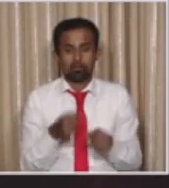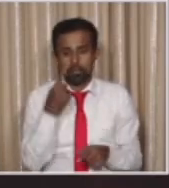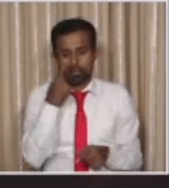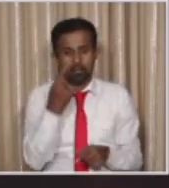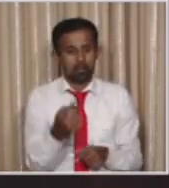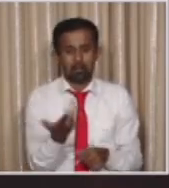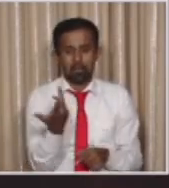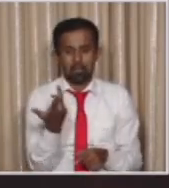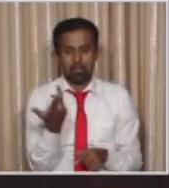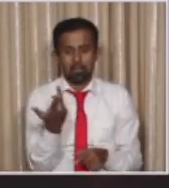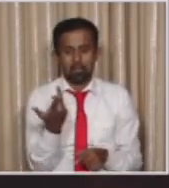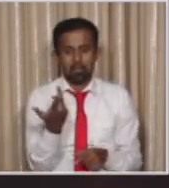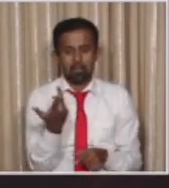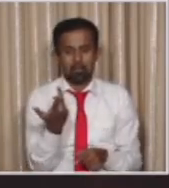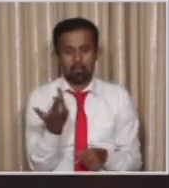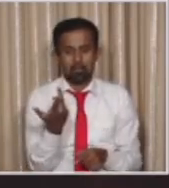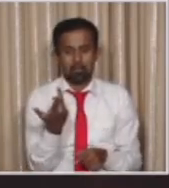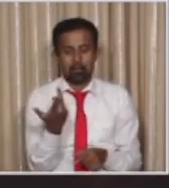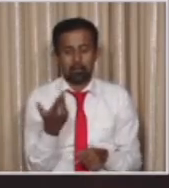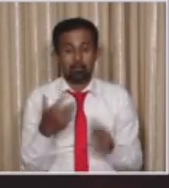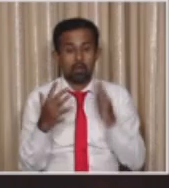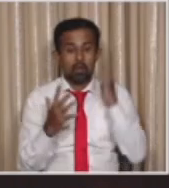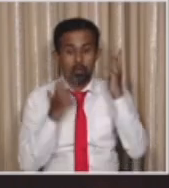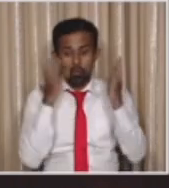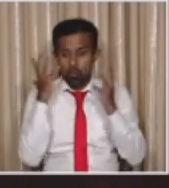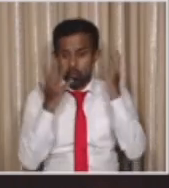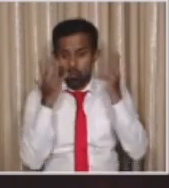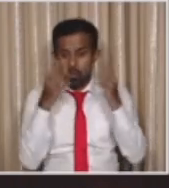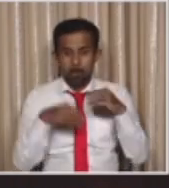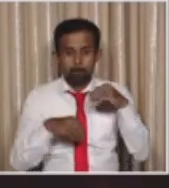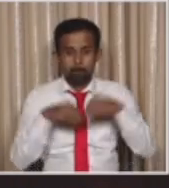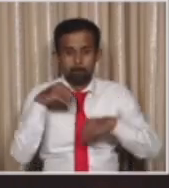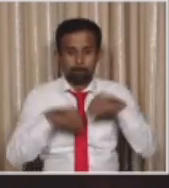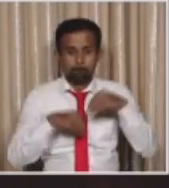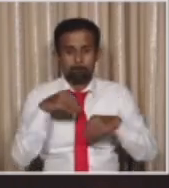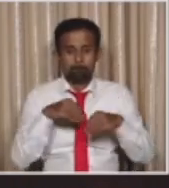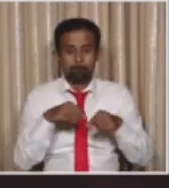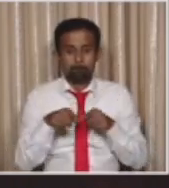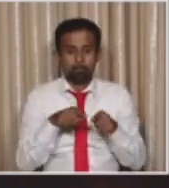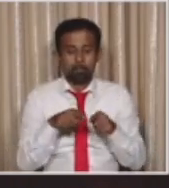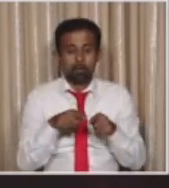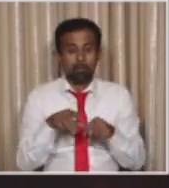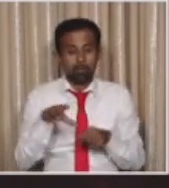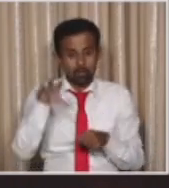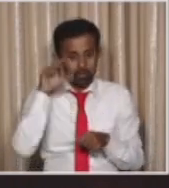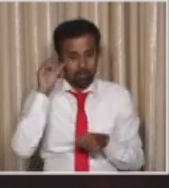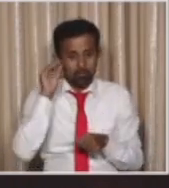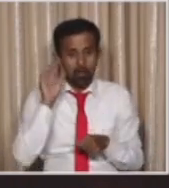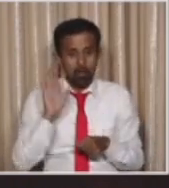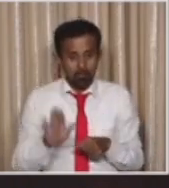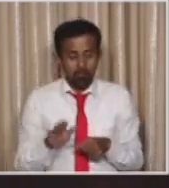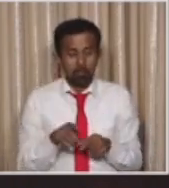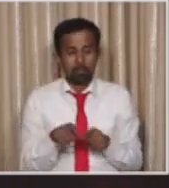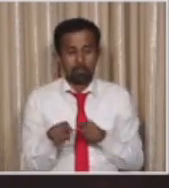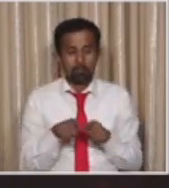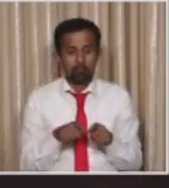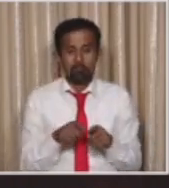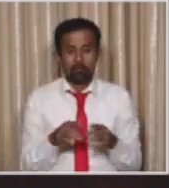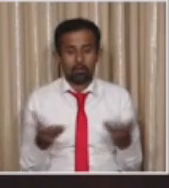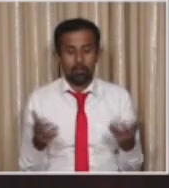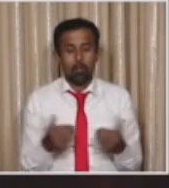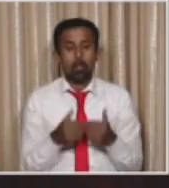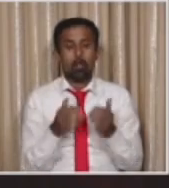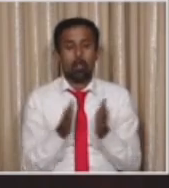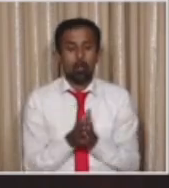ने एवगेम मे लोके देशपालनिकव हेदैरीमक तियन एवन्नक नेति